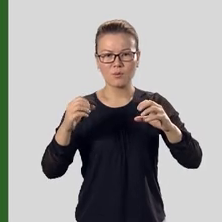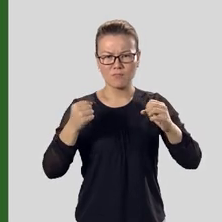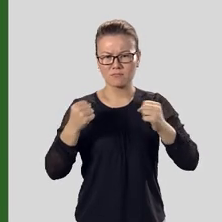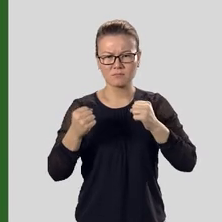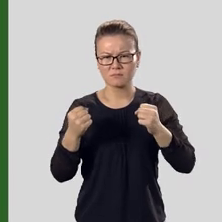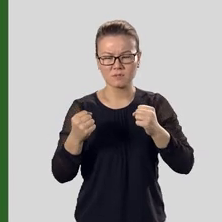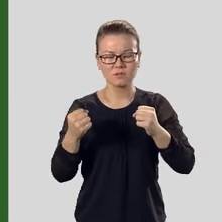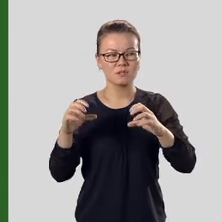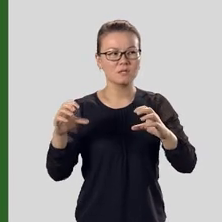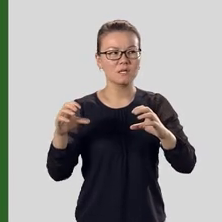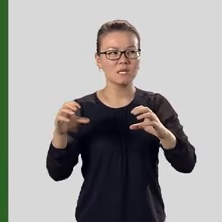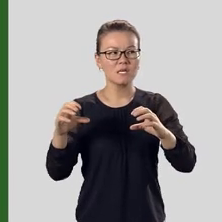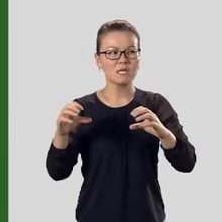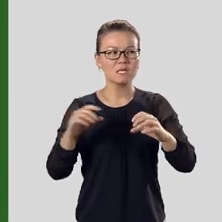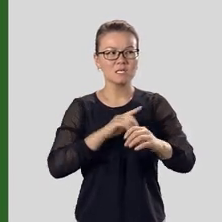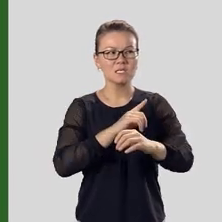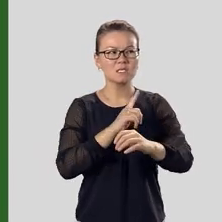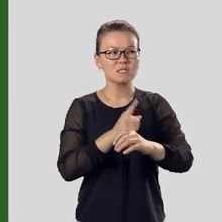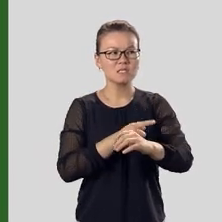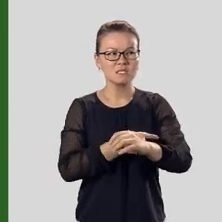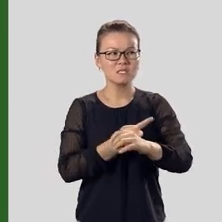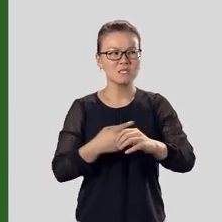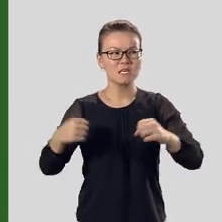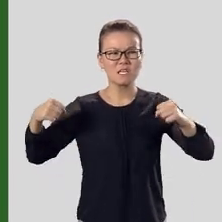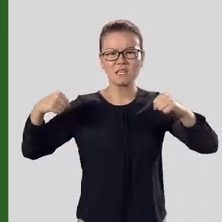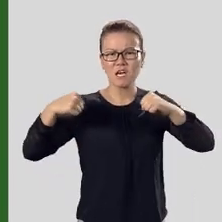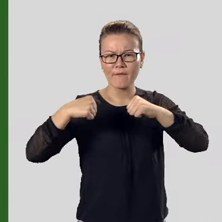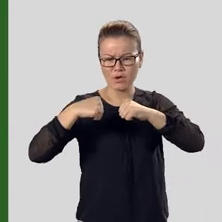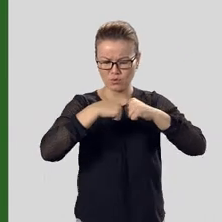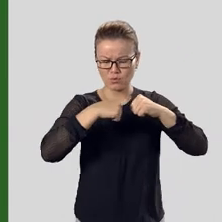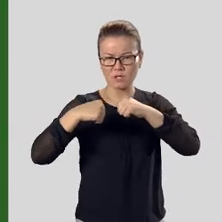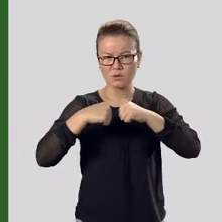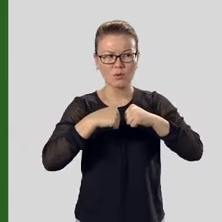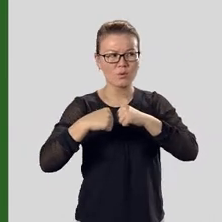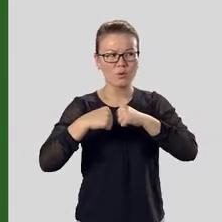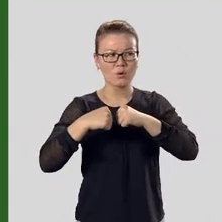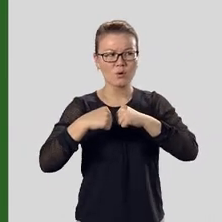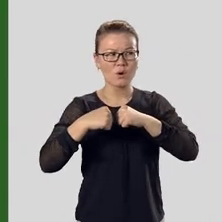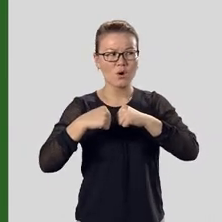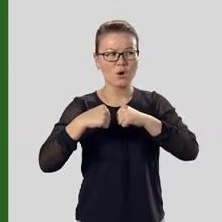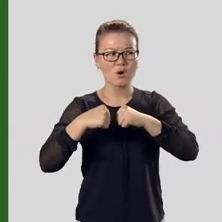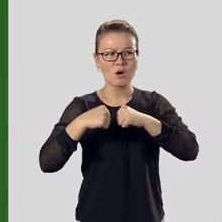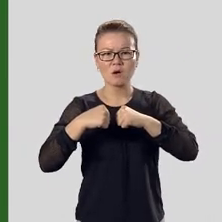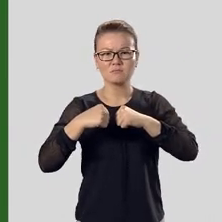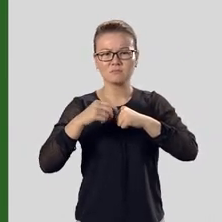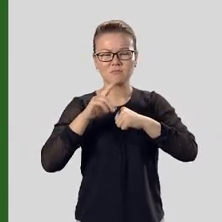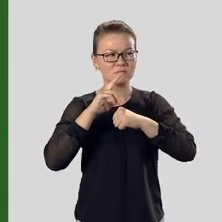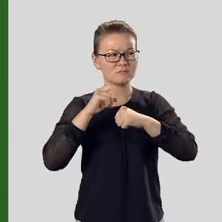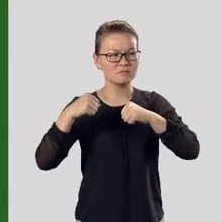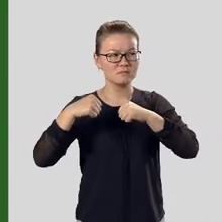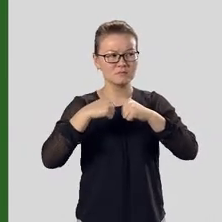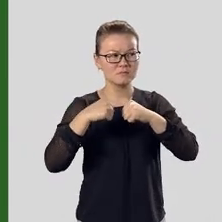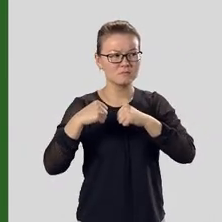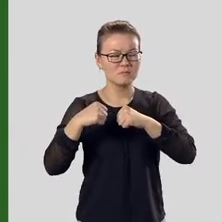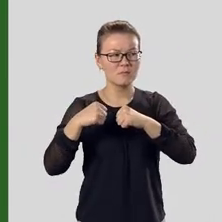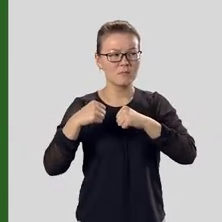массивные и со страшной силой давят друг на друга. Уступать никто не хочет. Но